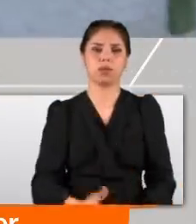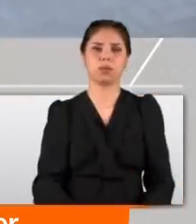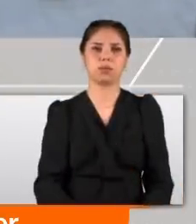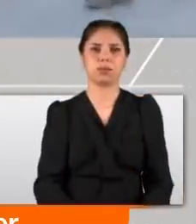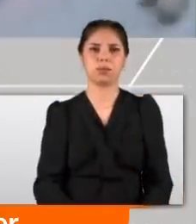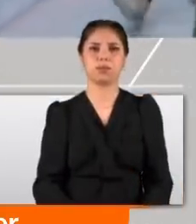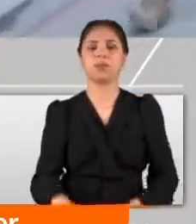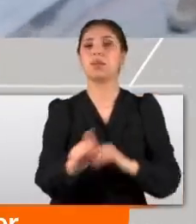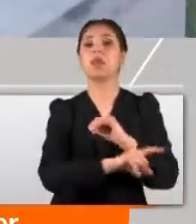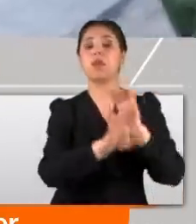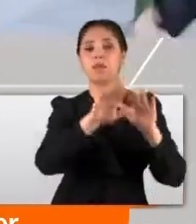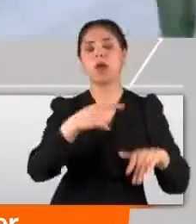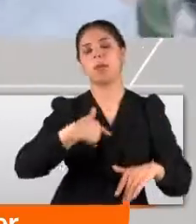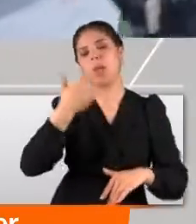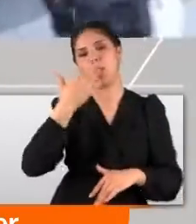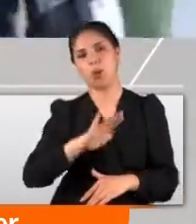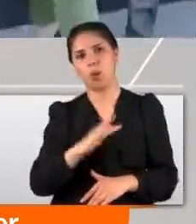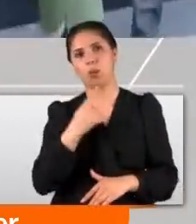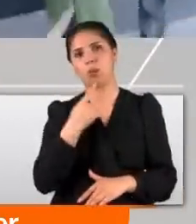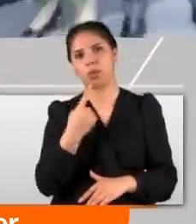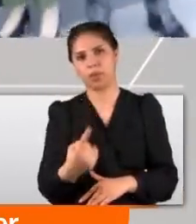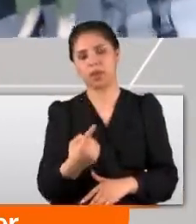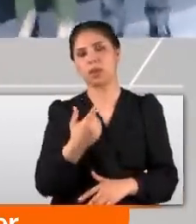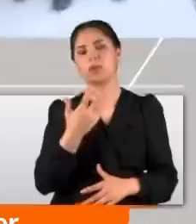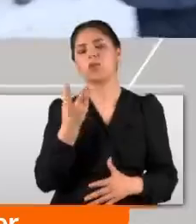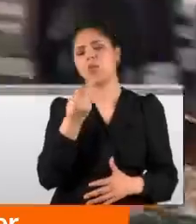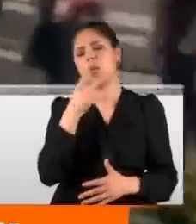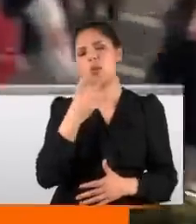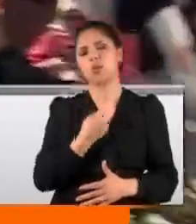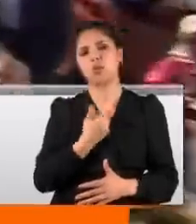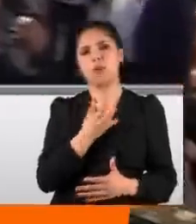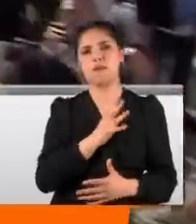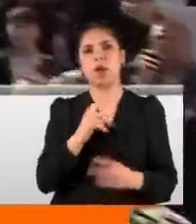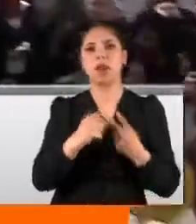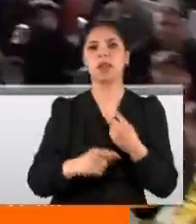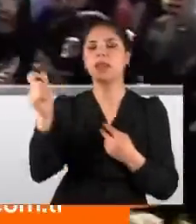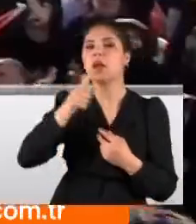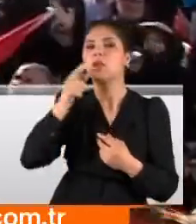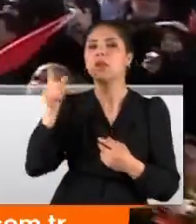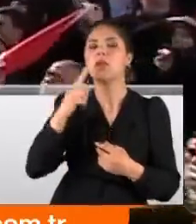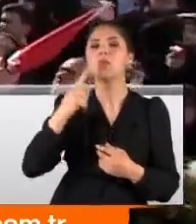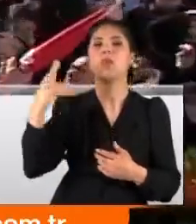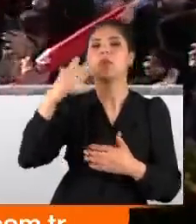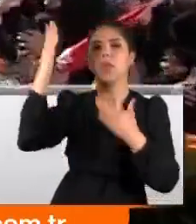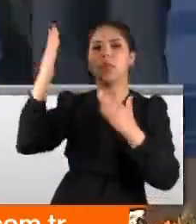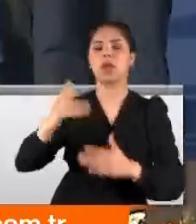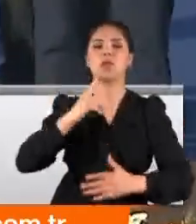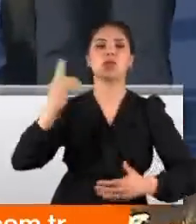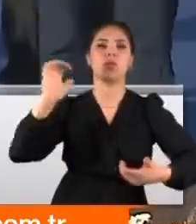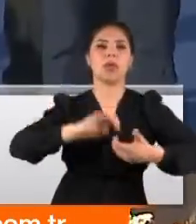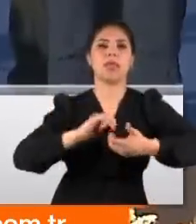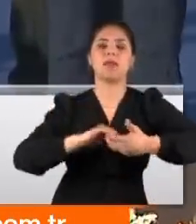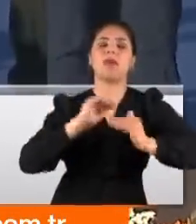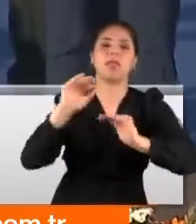Terörün gölgesinin düştüğü yerde olmayacağımı beyan ettiğim yüzlerce konuşmam vardır. Ağralioğlu Cumhurbaşkanı Erdoğan'a ve Cumhur İttifakı'na da